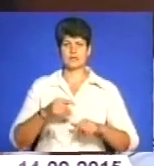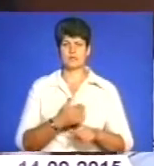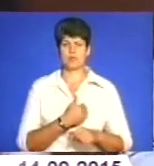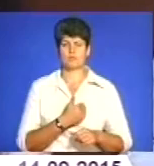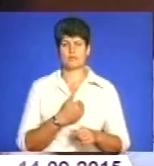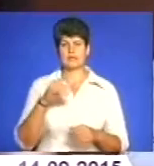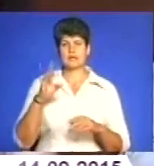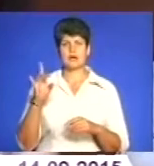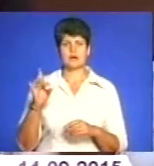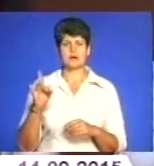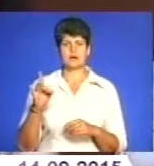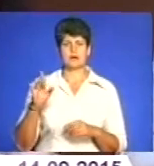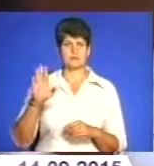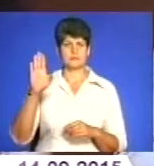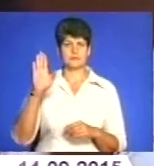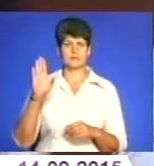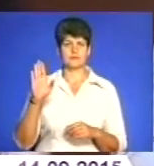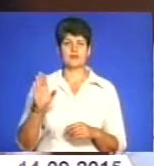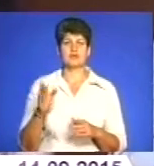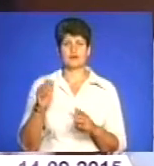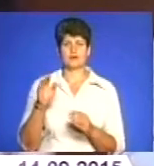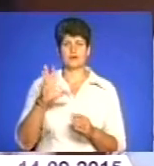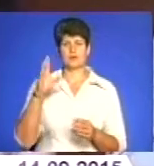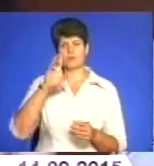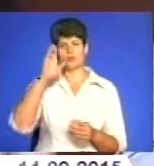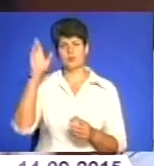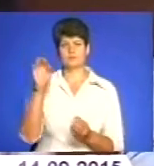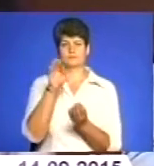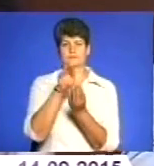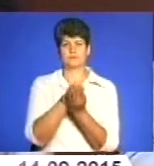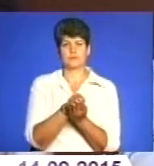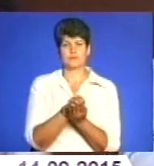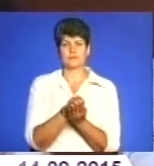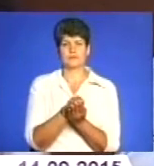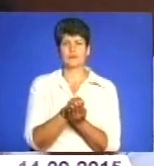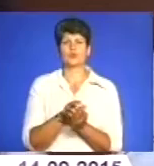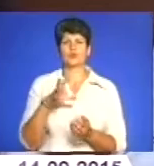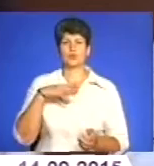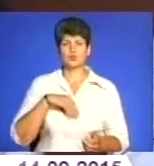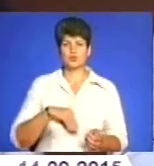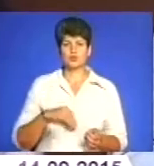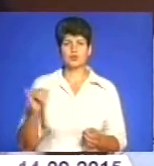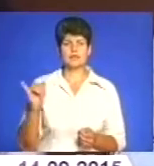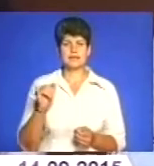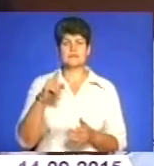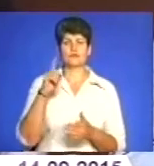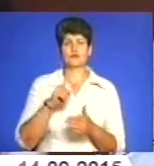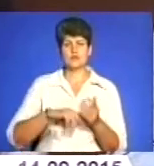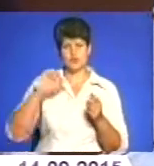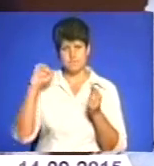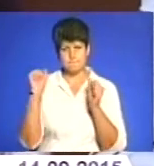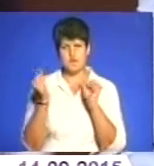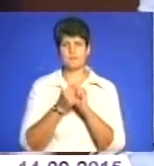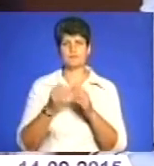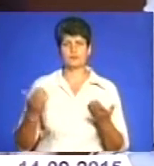Івану, побажати, нехай Господь Бог упокоїть з миром його світлу душу. І сподіваюся, що пам'ять про нього буде жити не